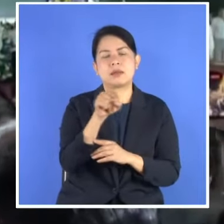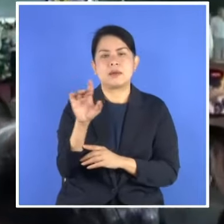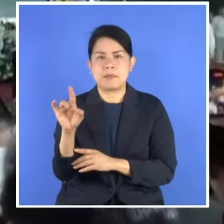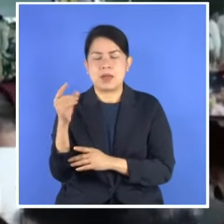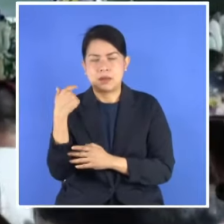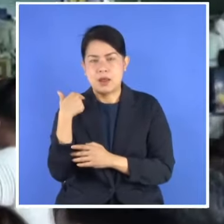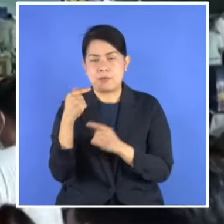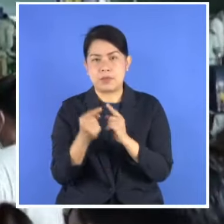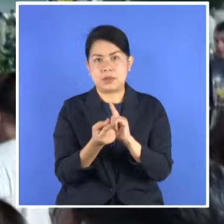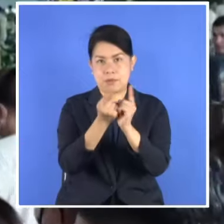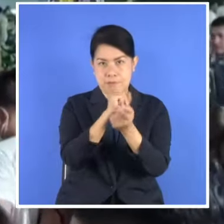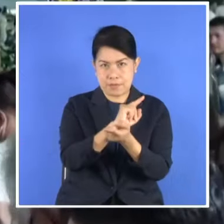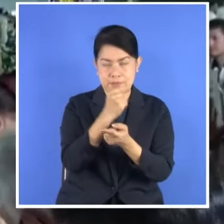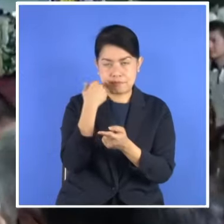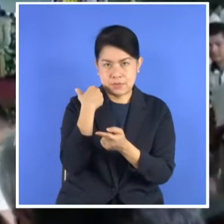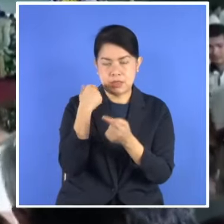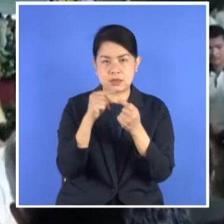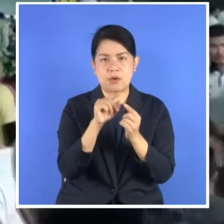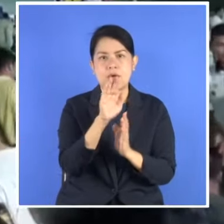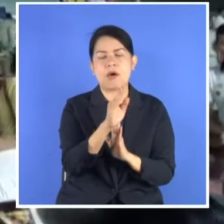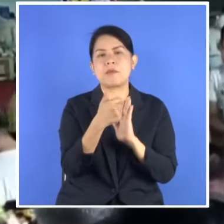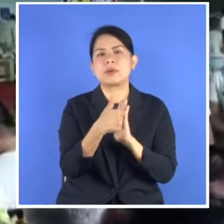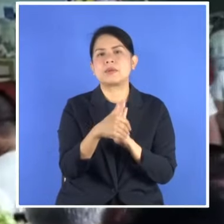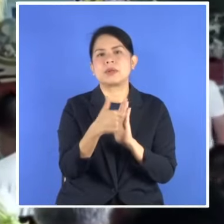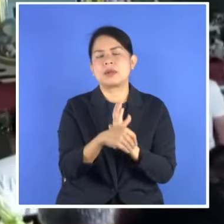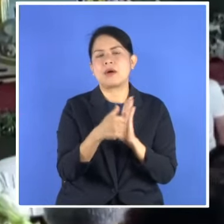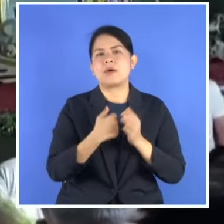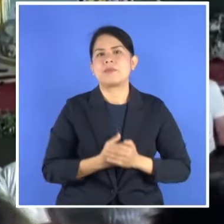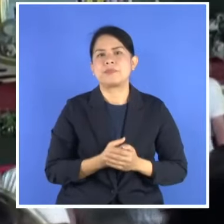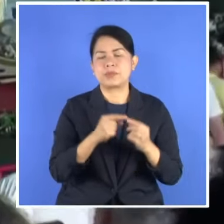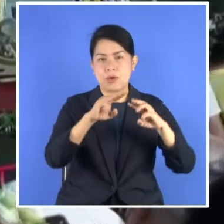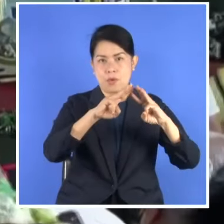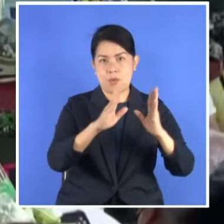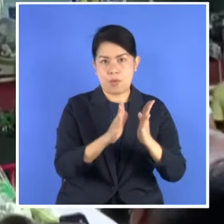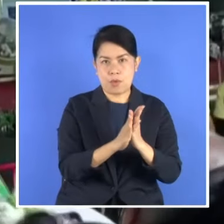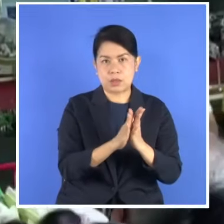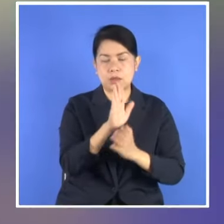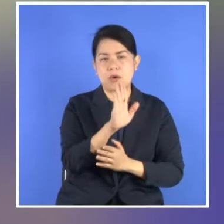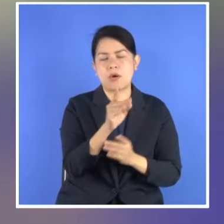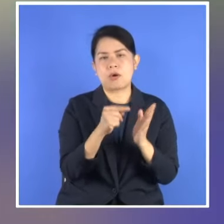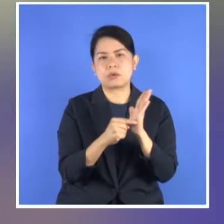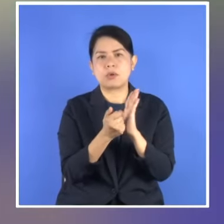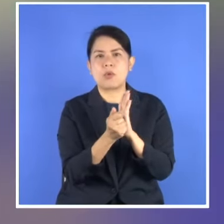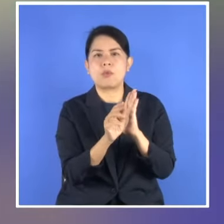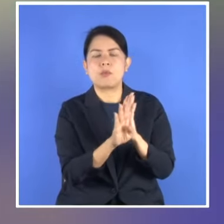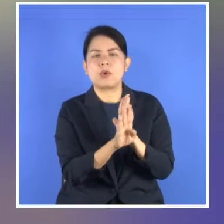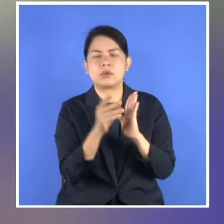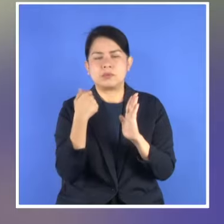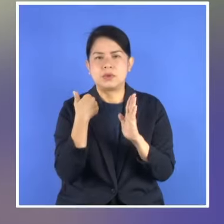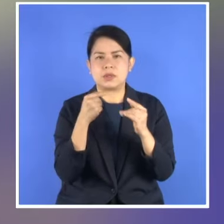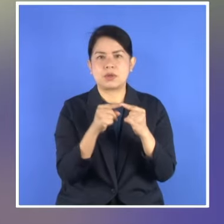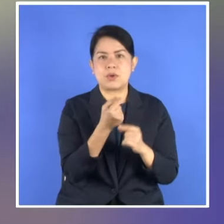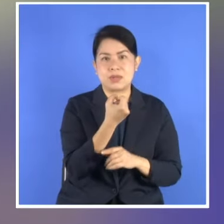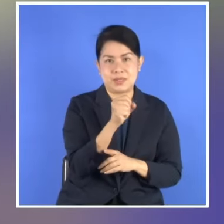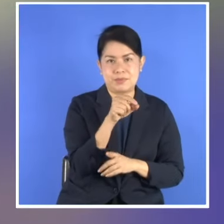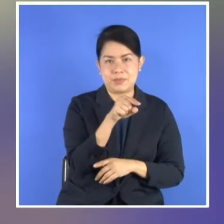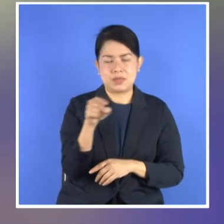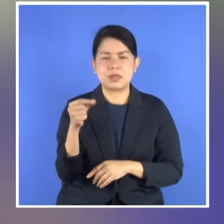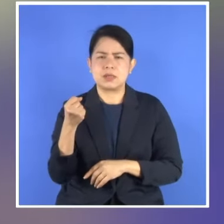ประดิษฐานต่อที่ภาคตะวันออกเฉียงเหนือที่วัดมหาวนารามจังหวัดอุบลราชธานีในระหว่างวันที่ 10-1